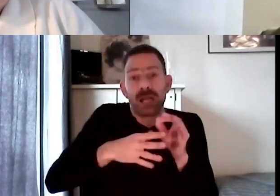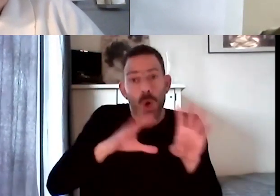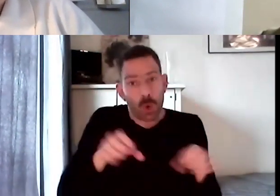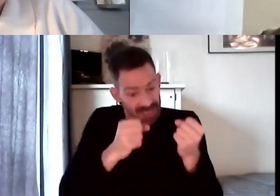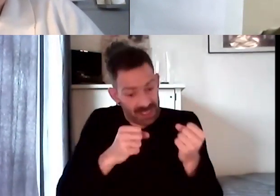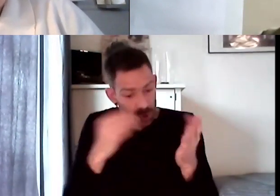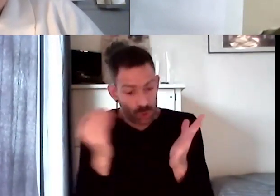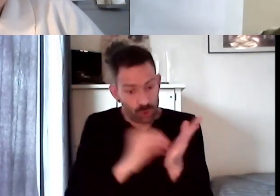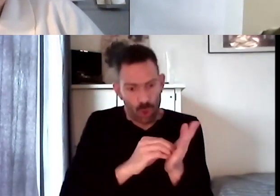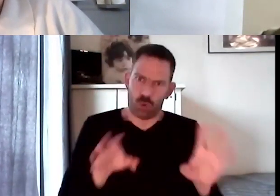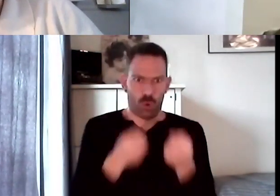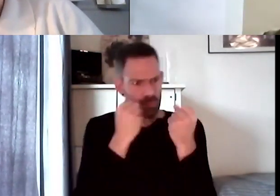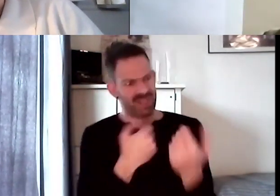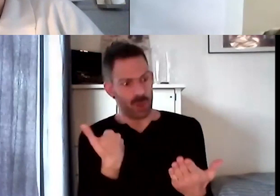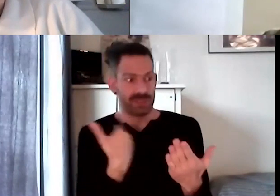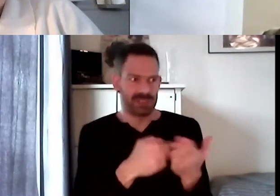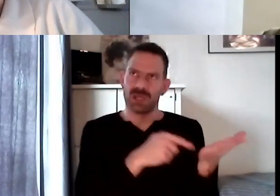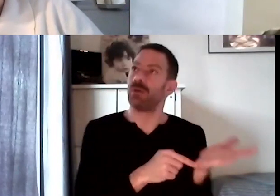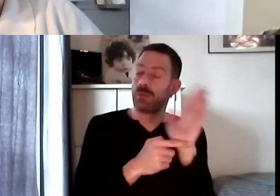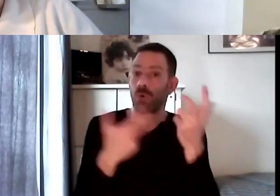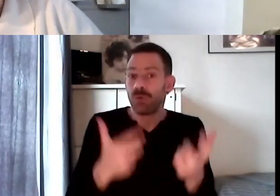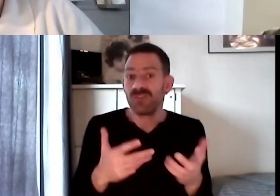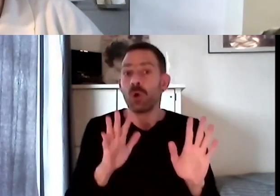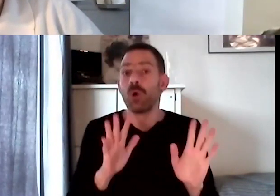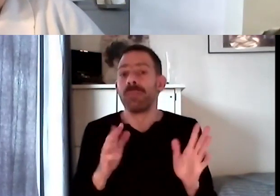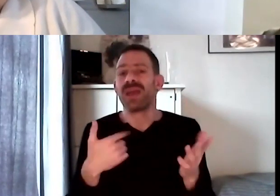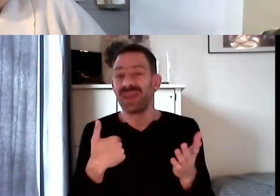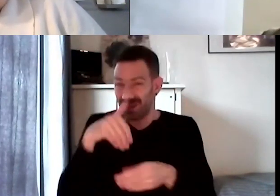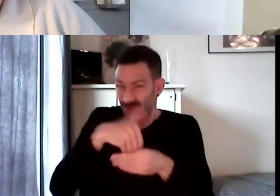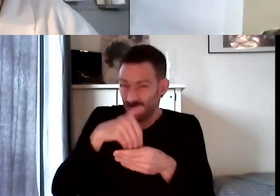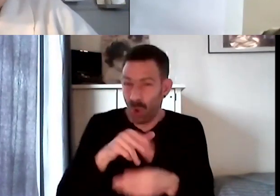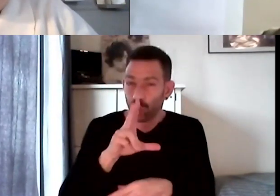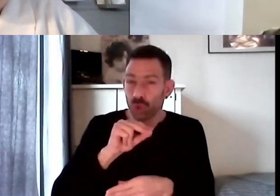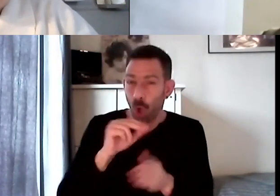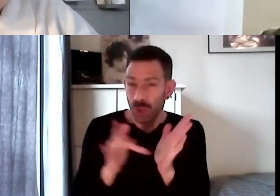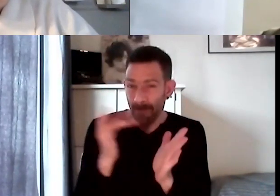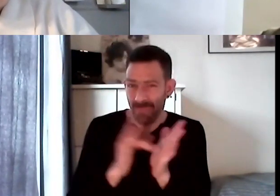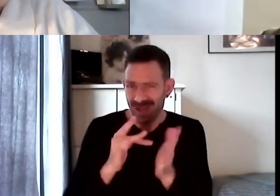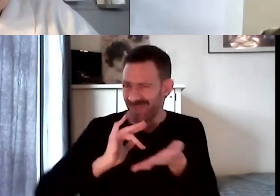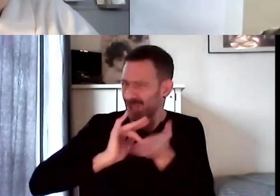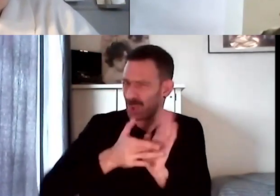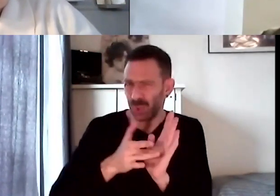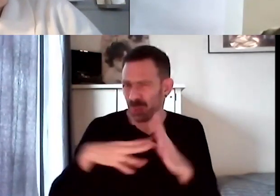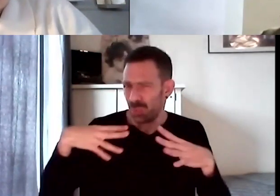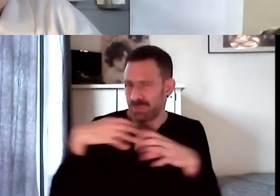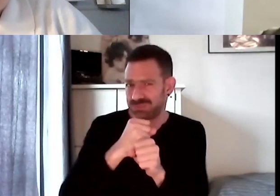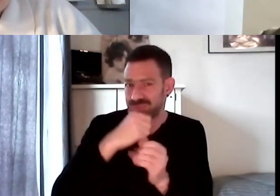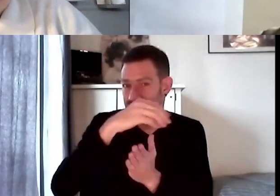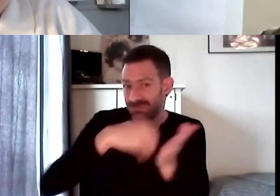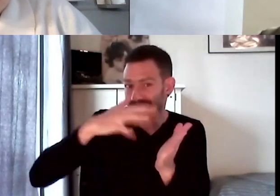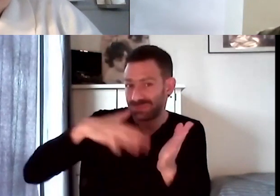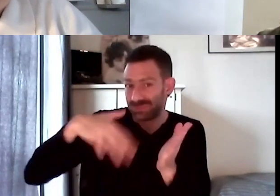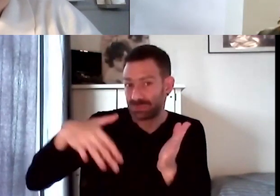Mais un bilan dans la fiche de synthèse, c'est une trentaine de pages et on récapitule tout. Donc, voilà, il y a peut-être des choses personnelles que le bénéficiaire ne voudra